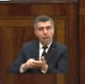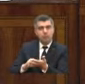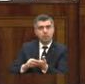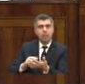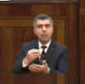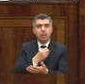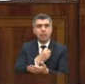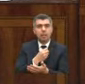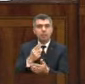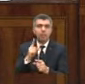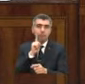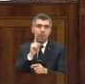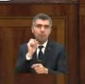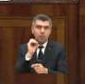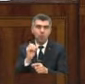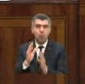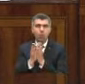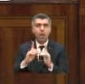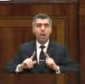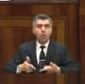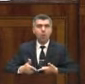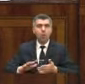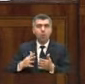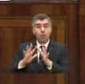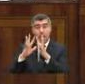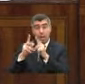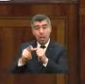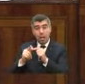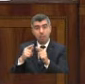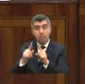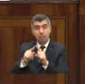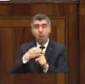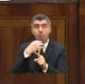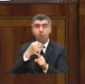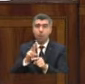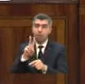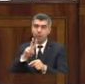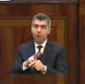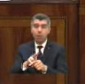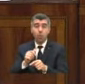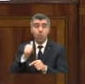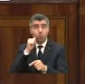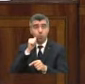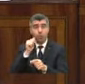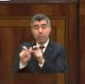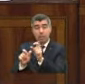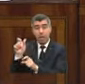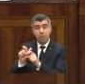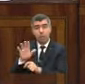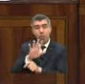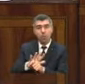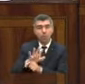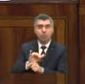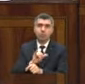وفيه تيسير وفيه المحفظة ديال مليون محفظة. الأرقام تتكلم، ما يمكنش نكذبوا على الشعب. قولوا شحال تنفق في